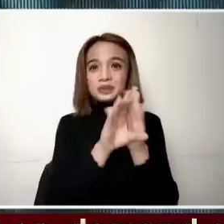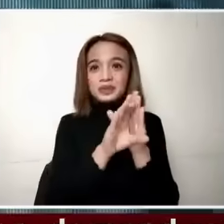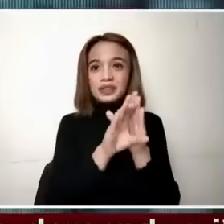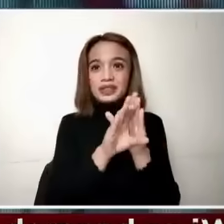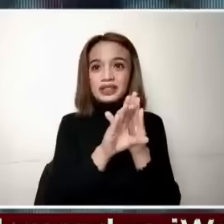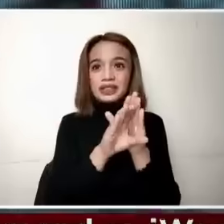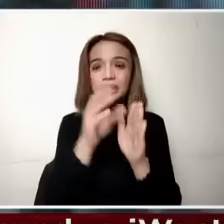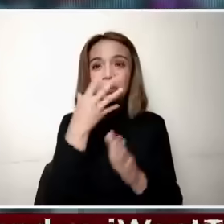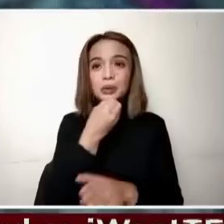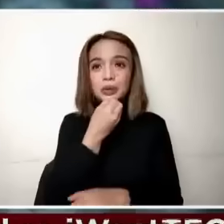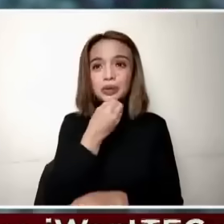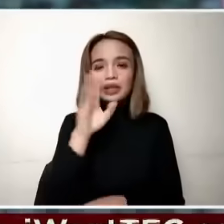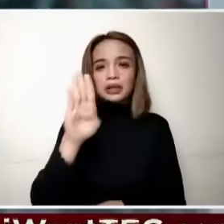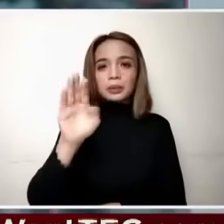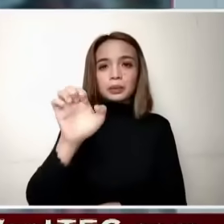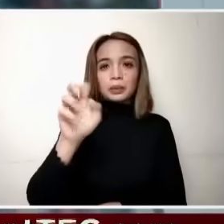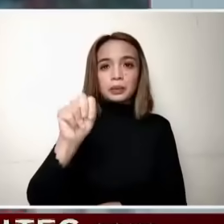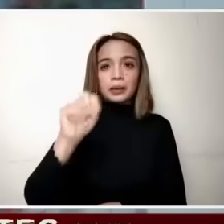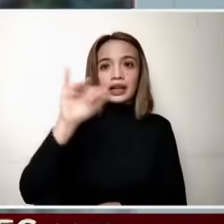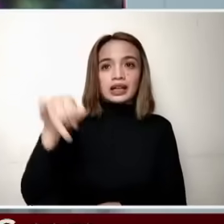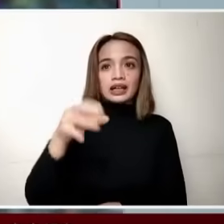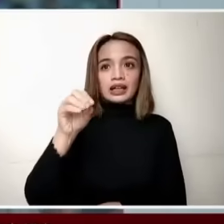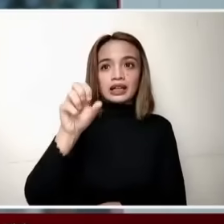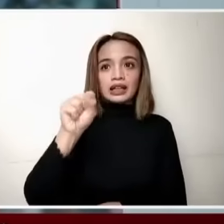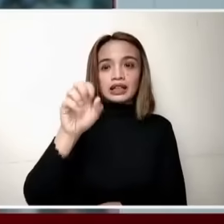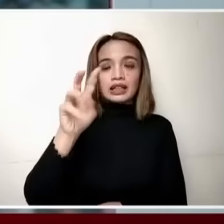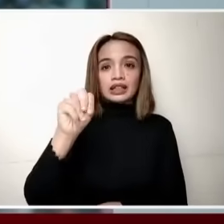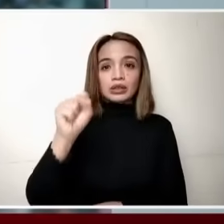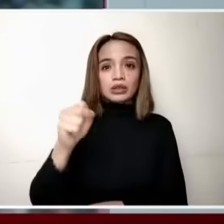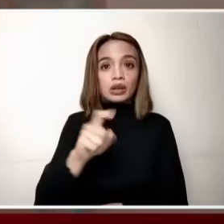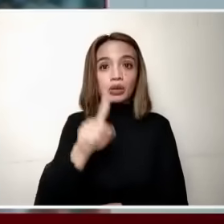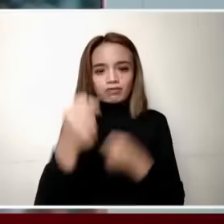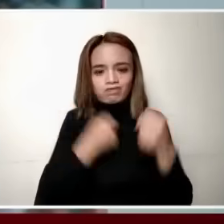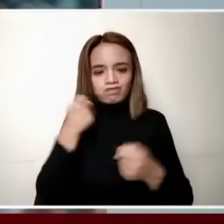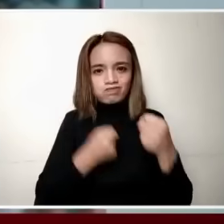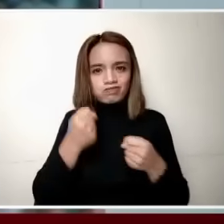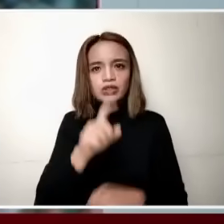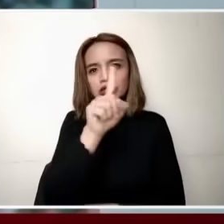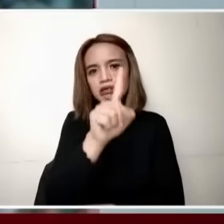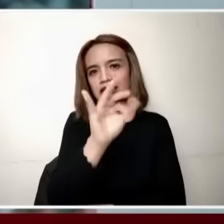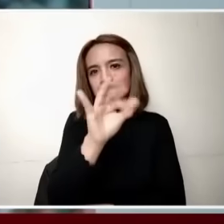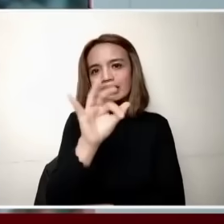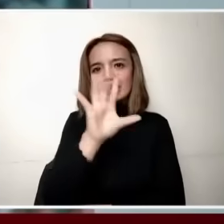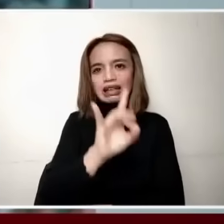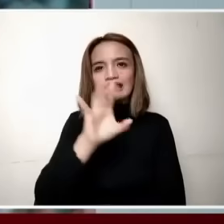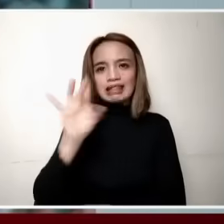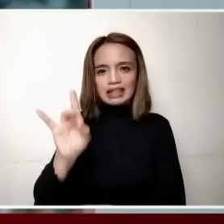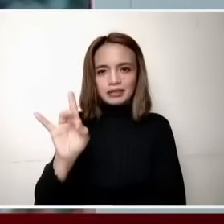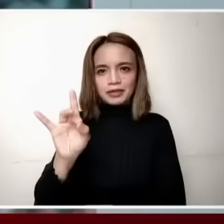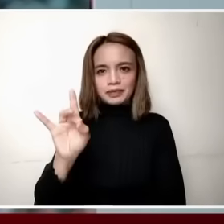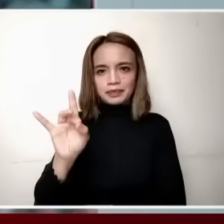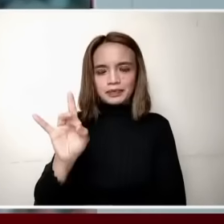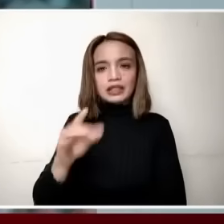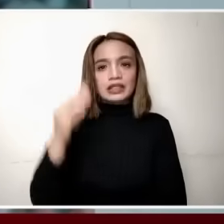ni Ben Johnson sa 100 meter dash sa 1988 Seoul Olympics. Ang litrato ang naghatid kay